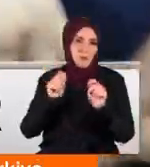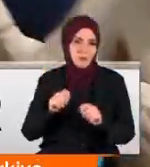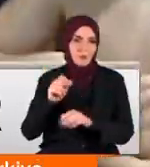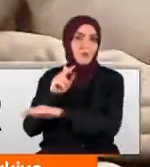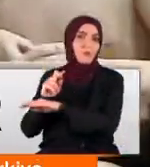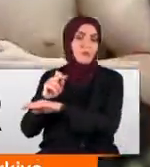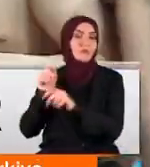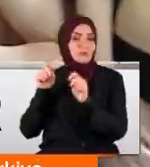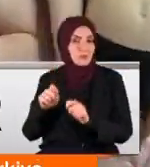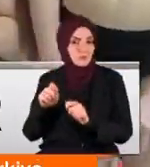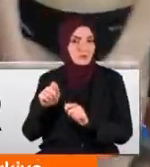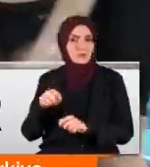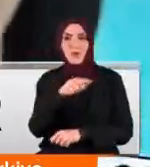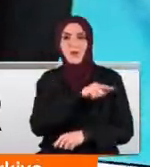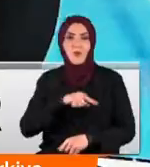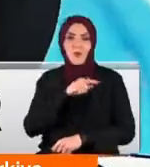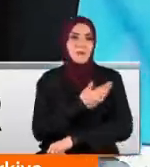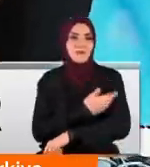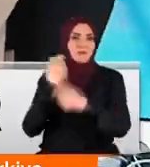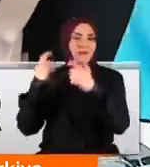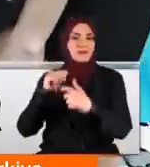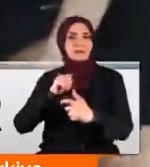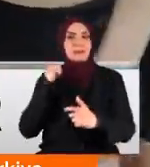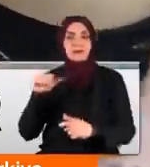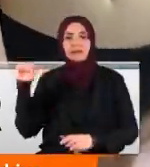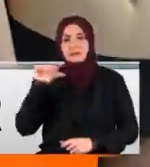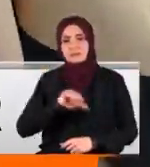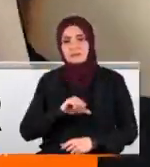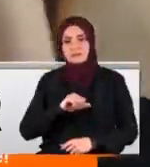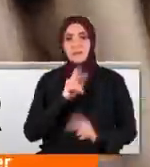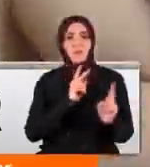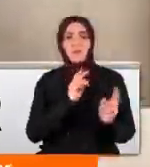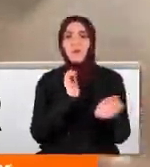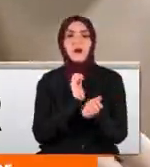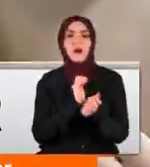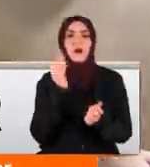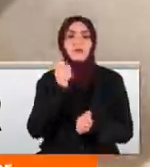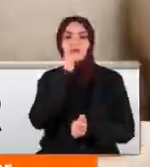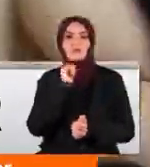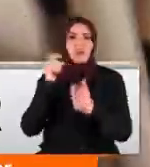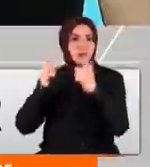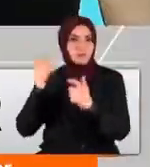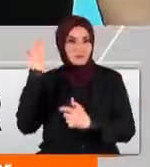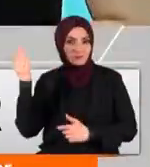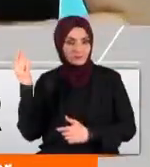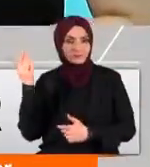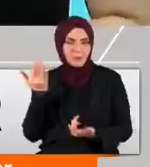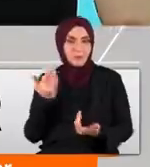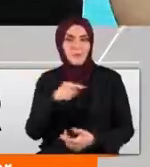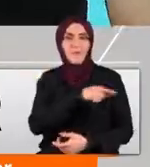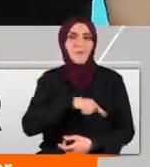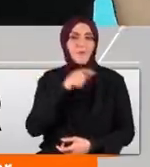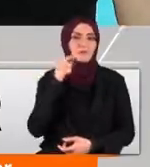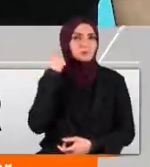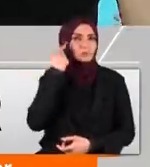Onlar da ülkelerine dönemediler. Aileleri Ukrayna'da, memleketlerinde, onların aklıysa ailelerinde kaldı.